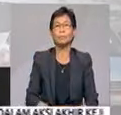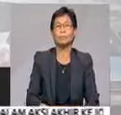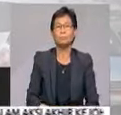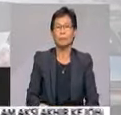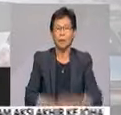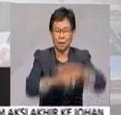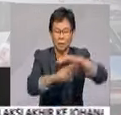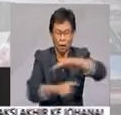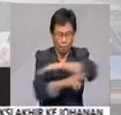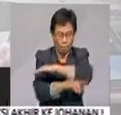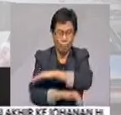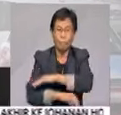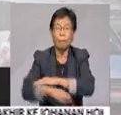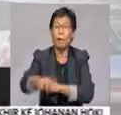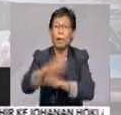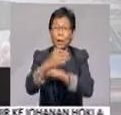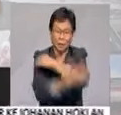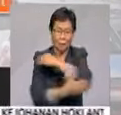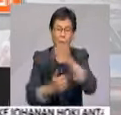Dasar Pengangkutan Negara